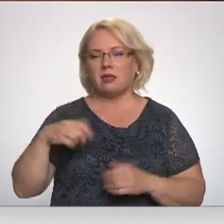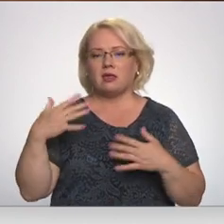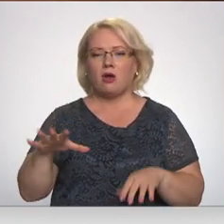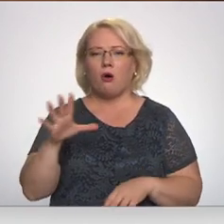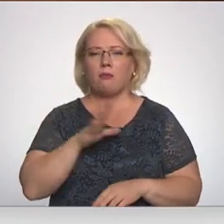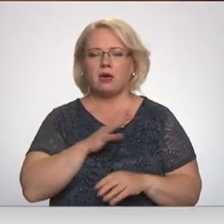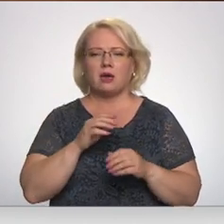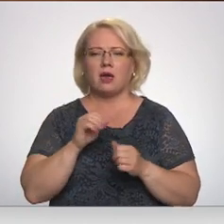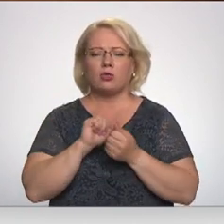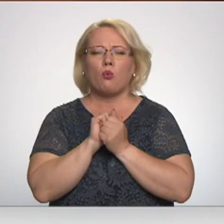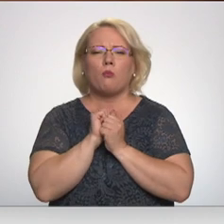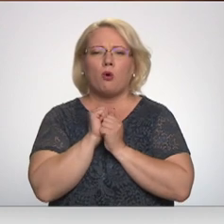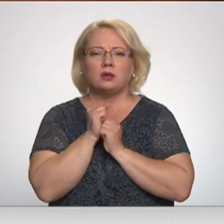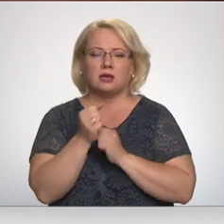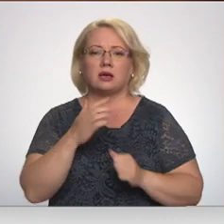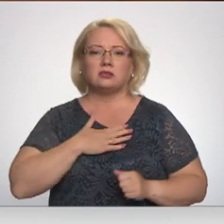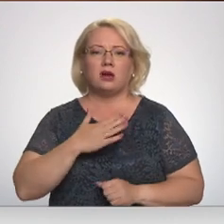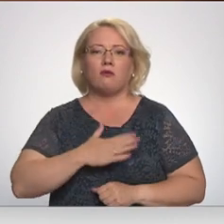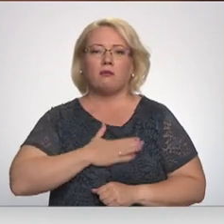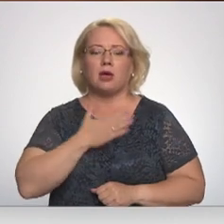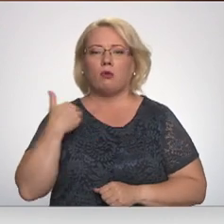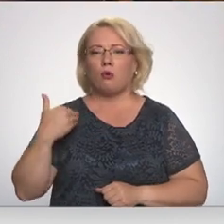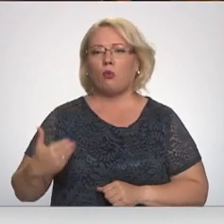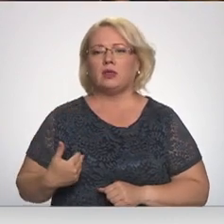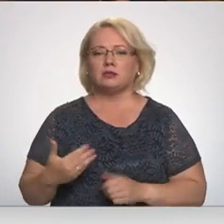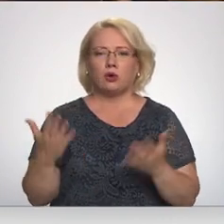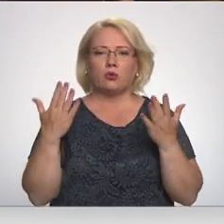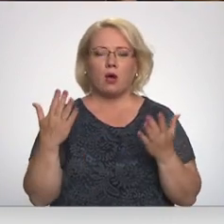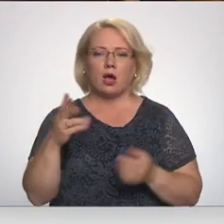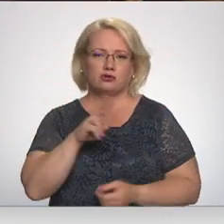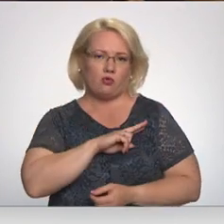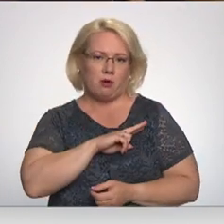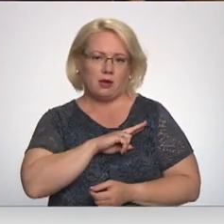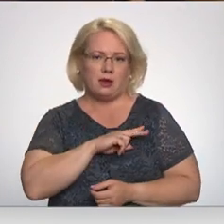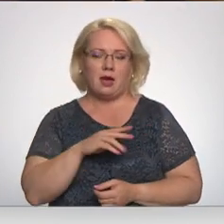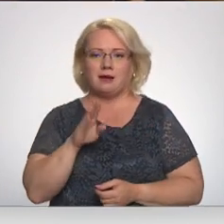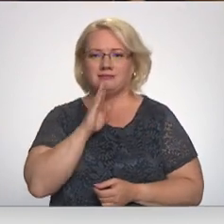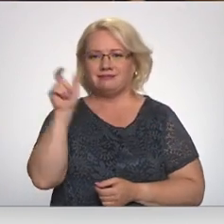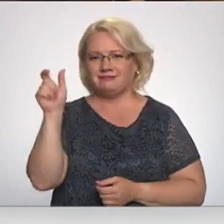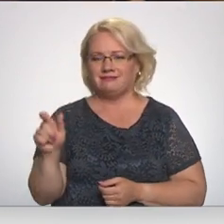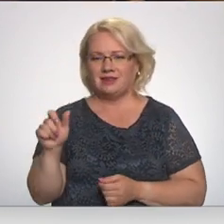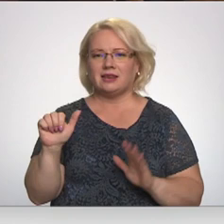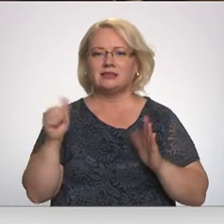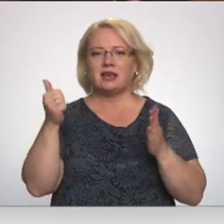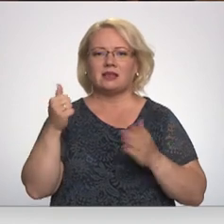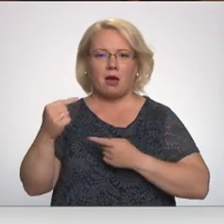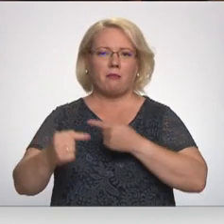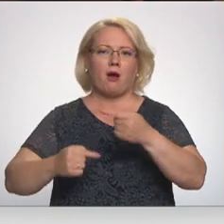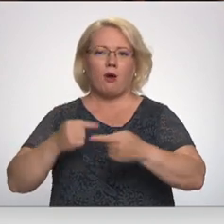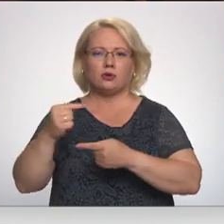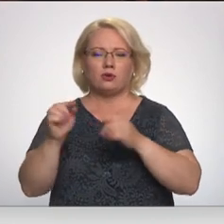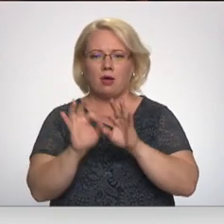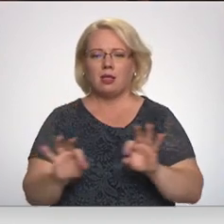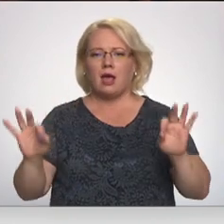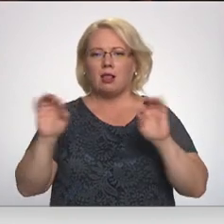un tik nomocīta, ka viņa savu mīļo kuldiznieku rokās nomira. Liesma Lagzdiņa ir kuldīdzniece sestajā paudzē un liela